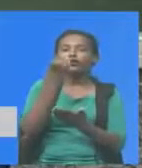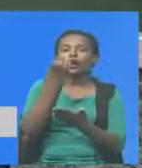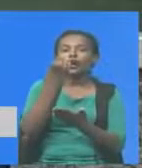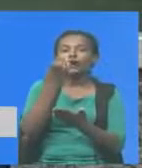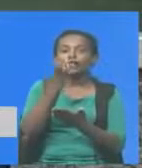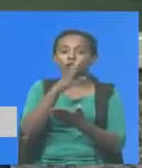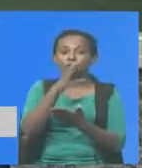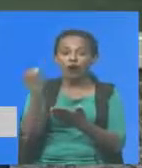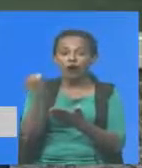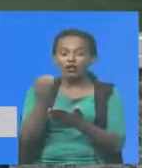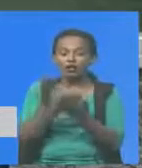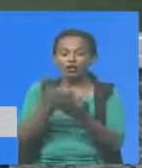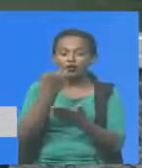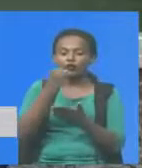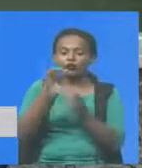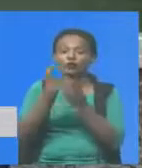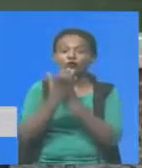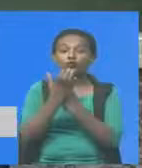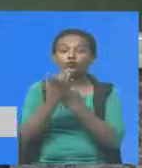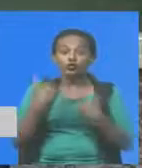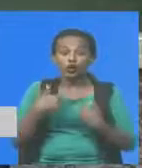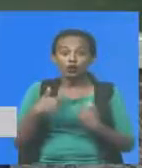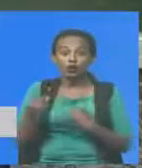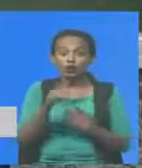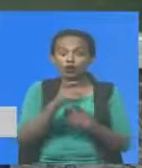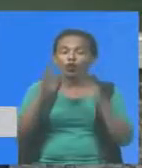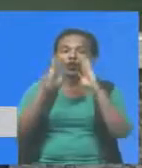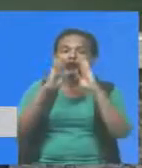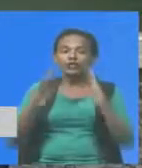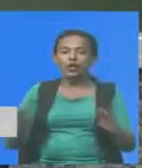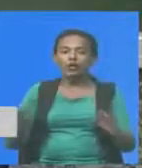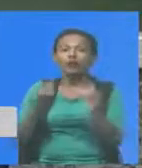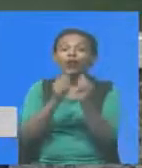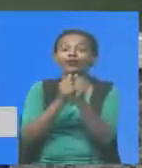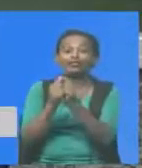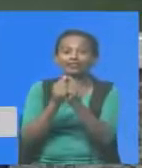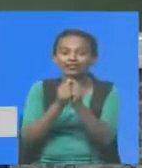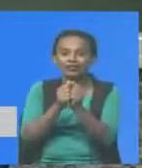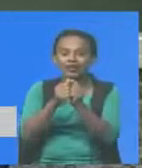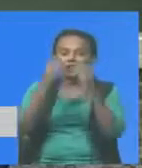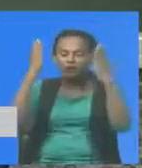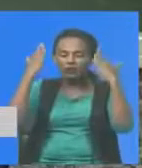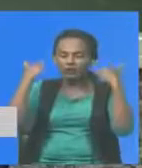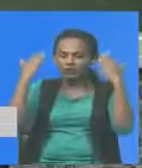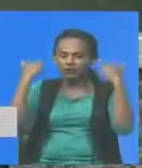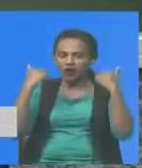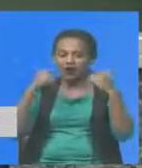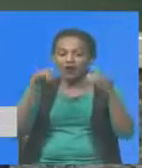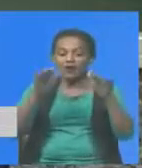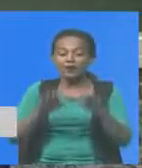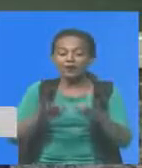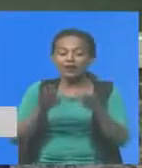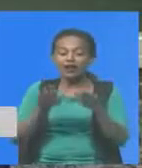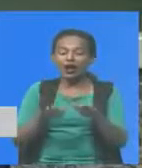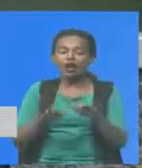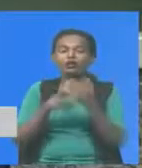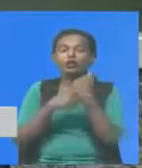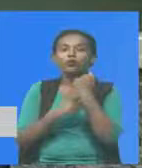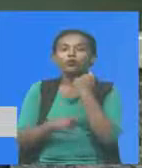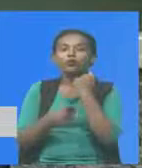የኢኮኖሚያዊና ኢኮኖሚ ተግዳሮቶች እንዳሉ ሆነው በሰላም በአንድነት በተስፋ መረጋጋት